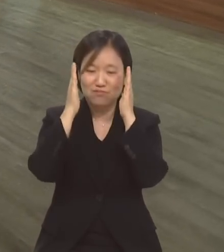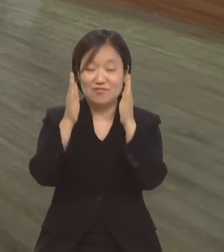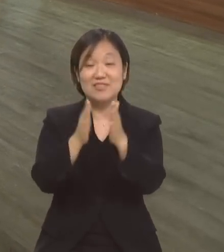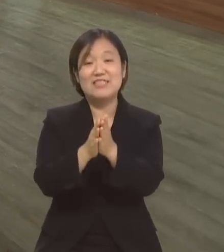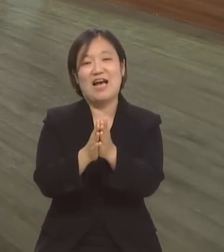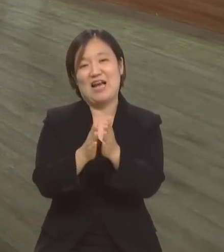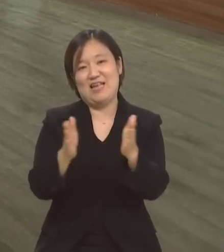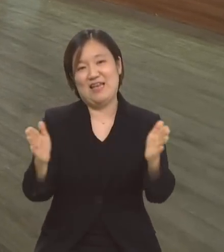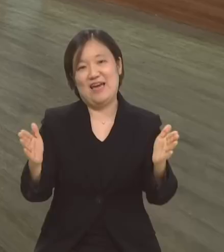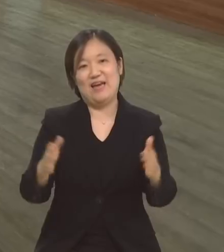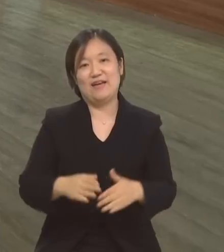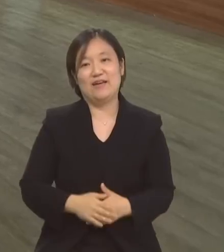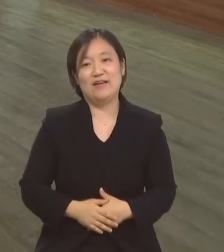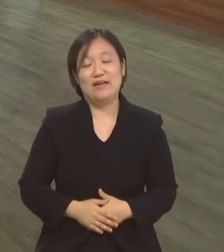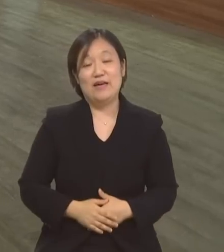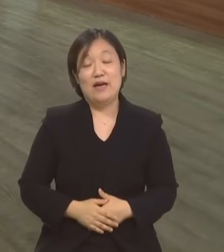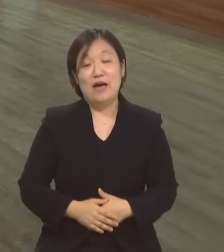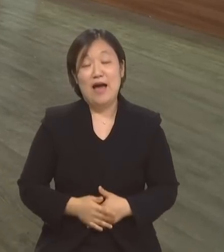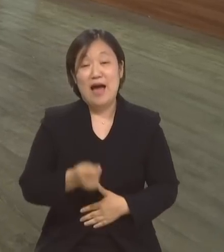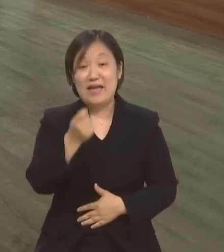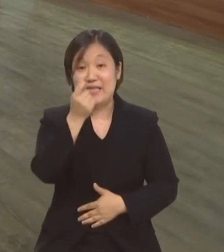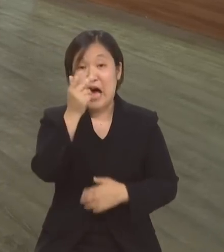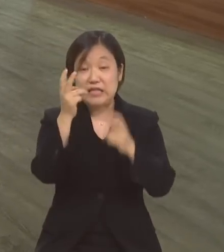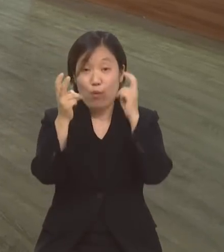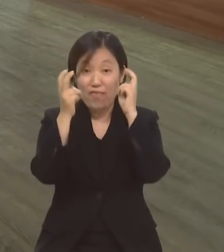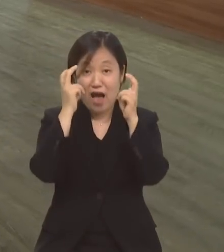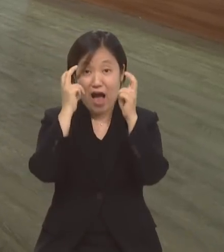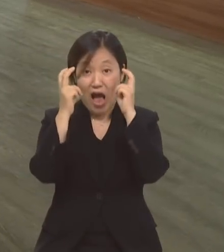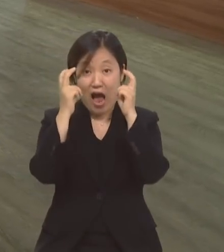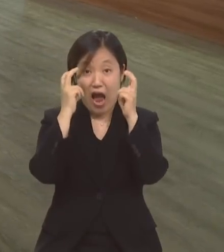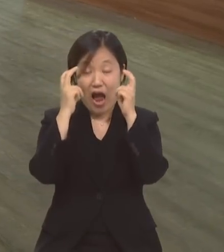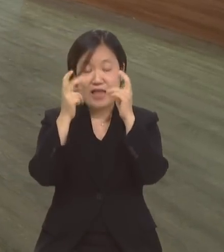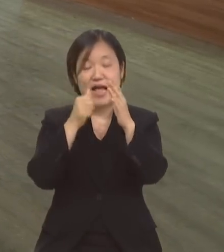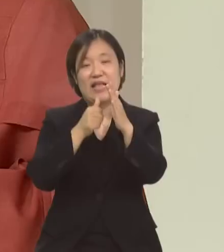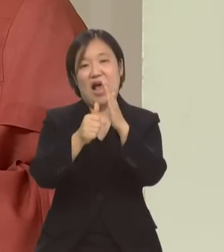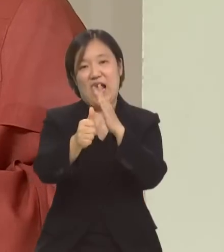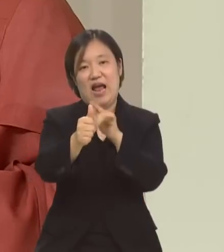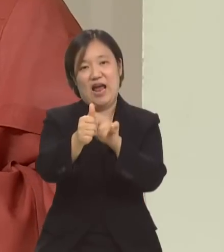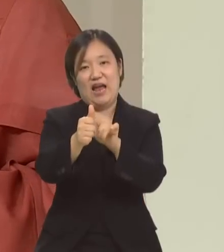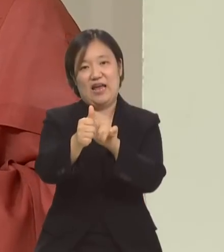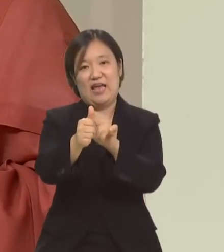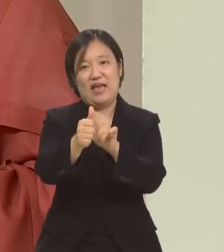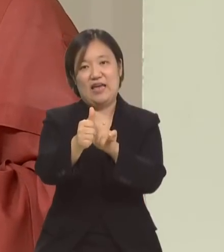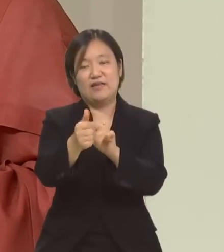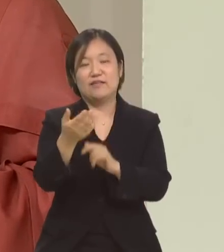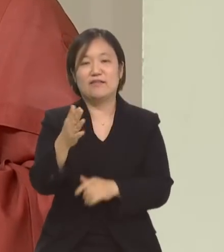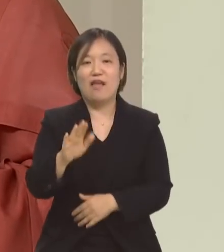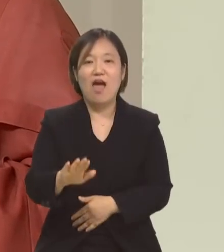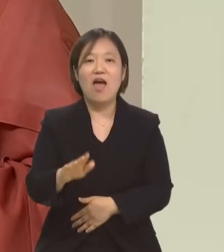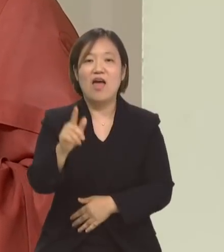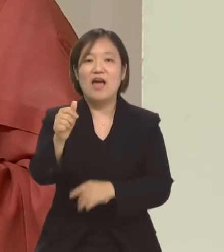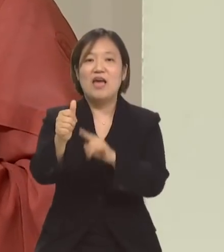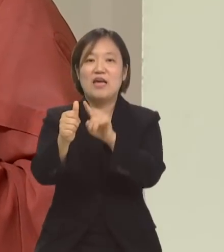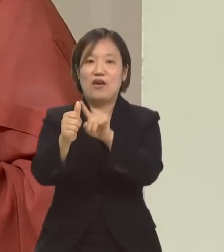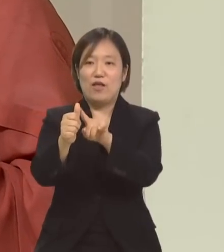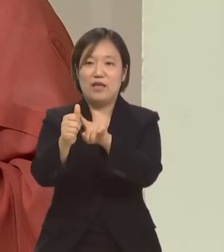이제 작은 아주 작은 사업을 운영하고 계신다고 하는데이 거사님이